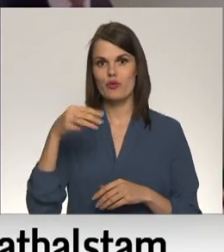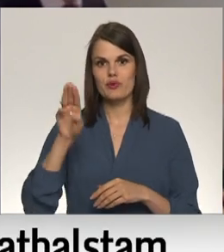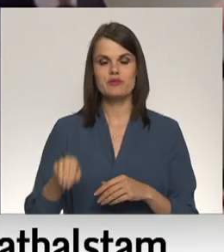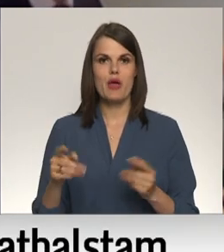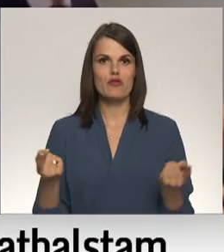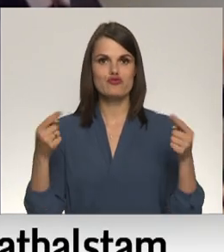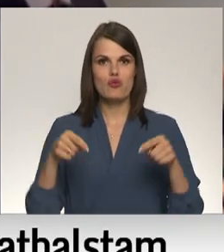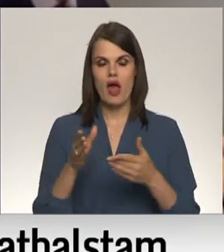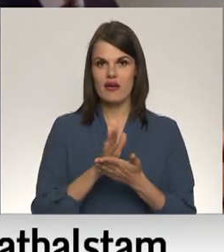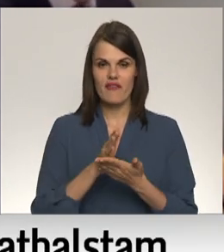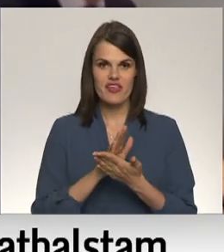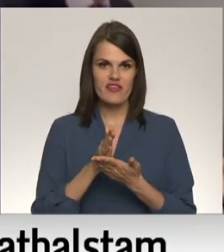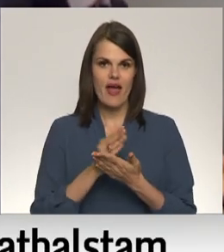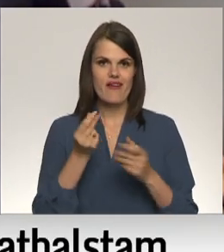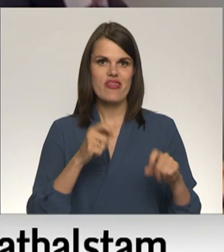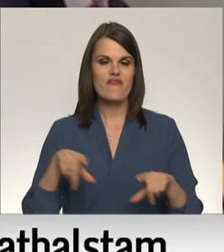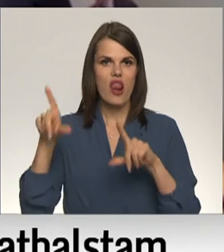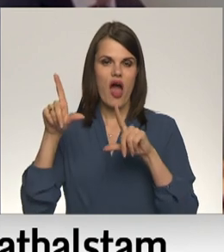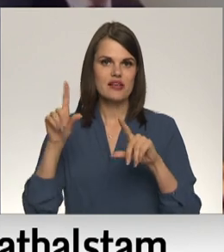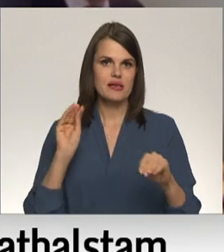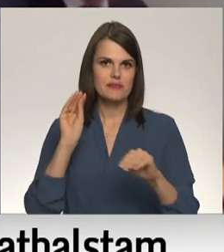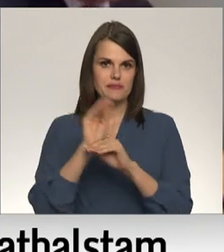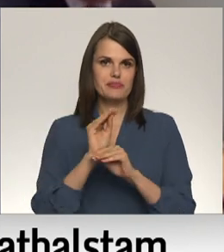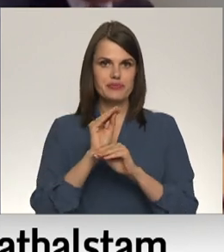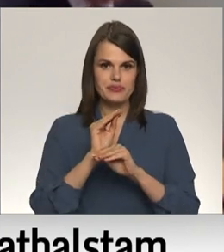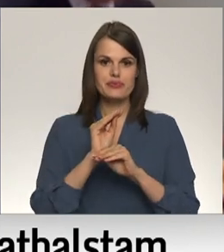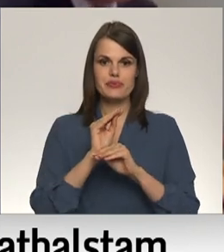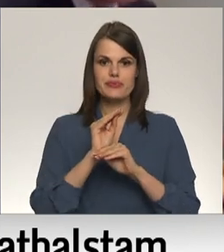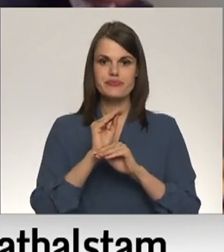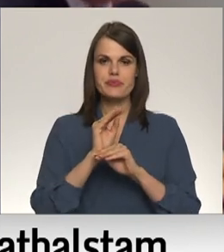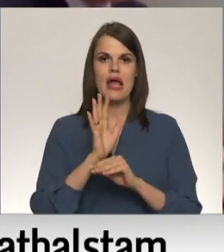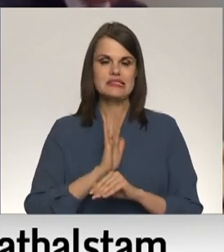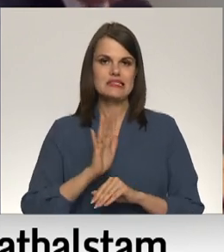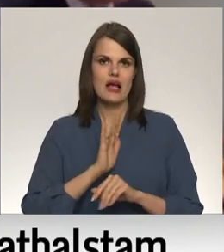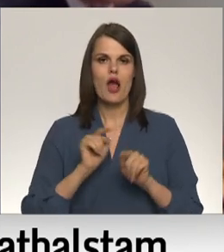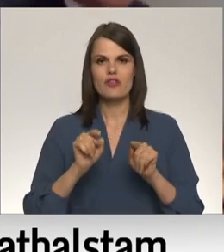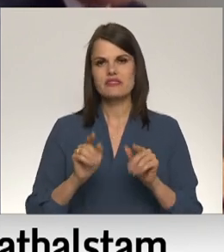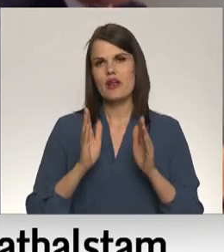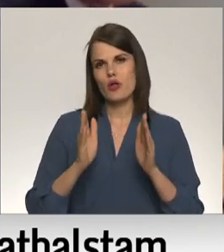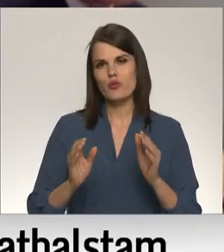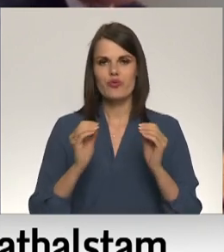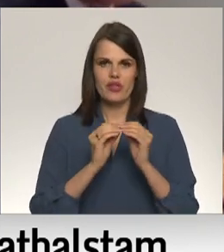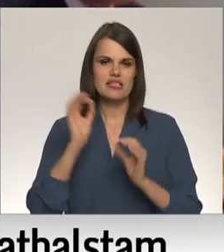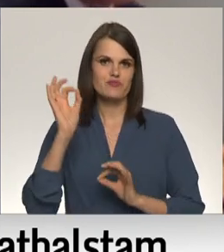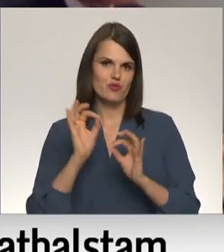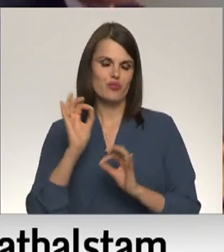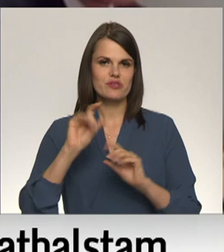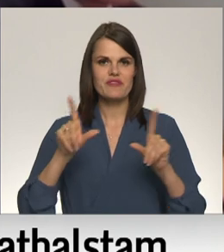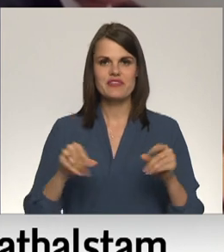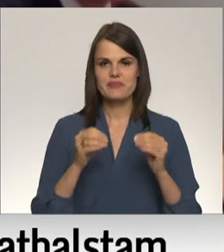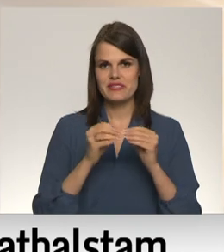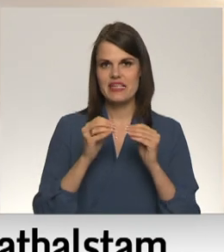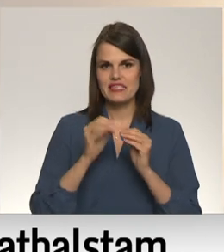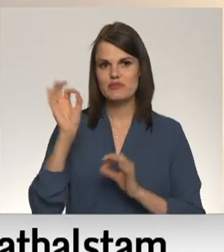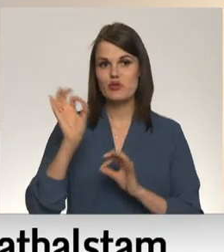teiksim, šis vidējais inflācijas pieaugums, es sagaidu, ka tie varētu būt arī 10%, vismaz 10%